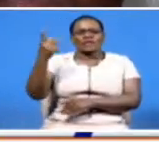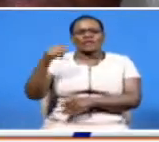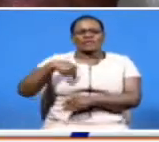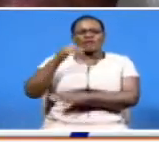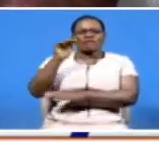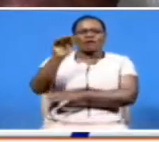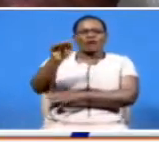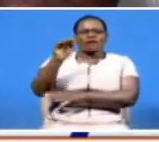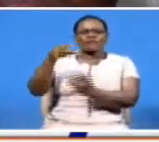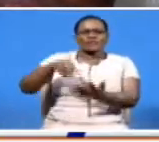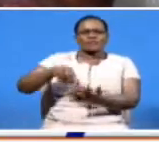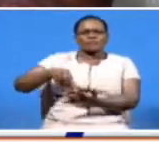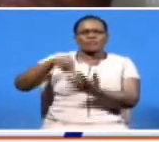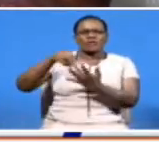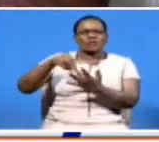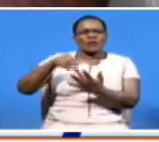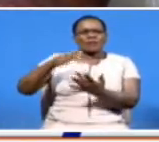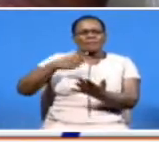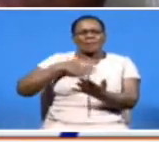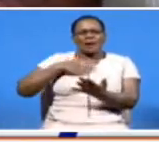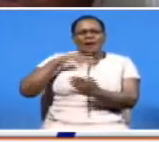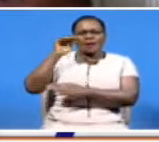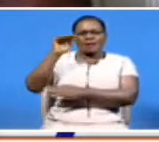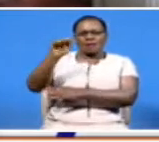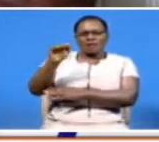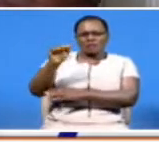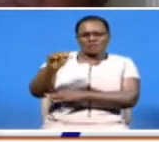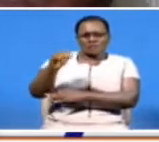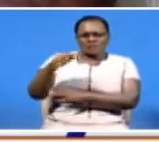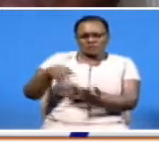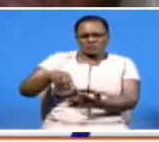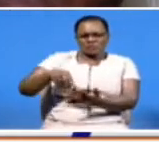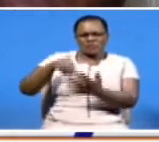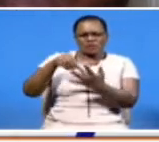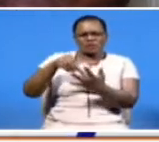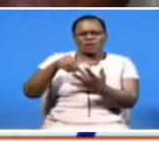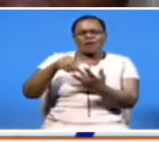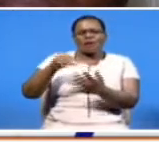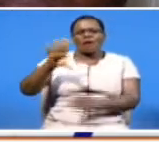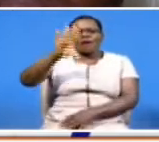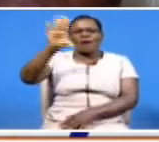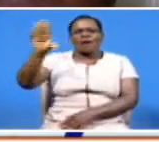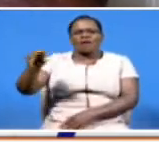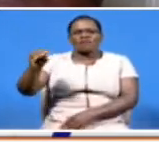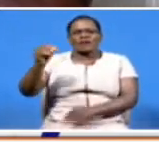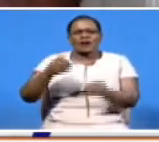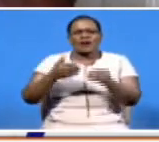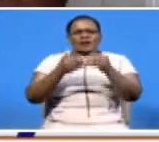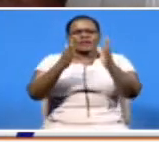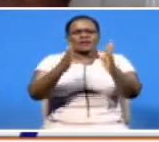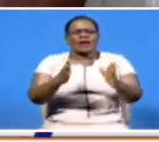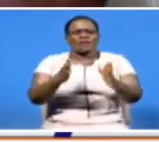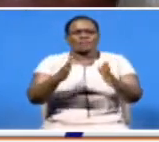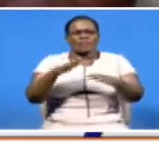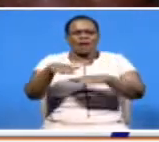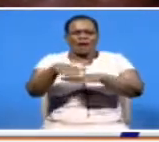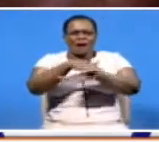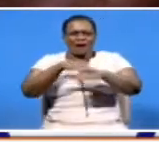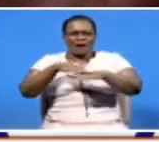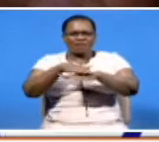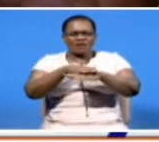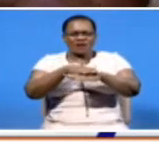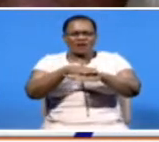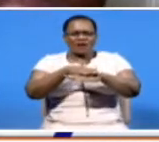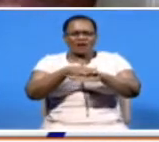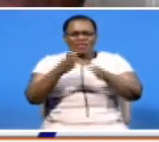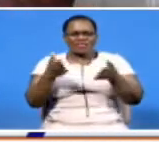calling, especially my call I address it to African leaders. This Africa